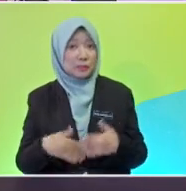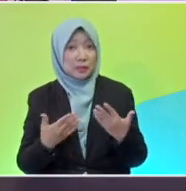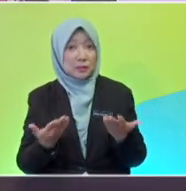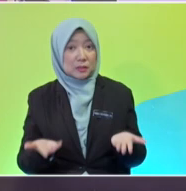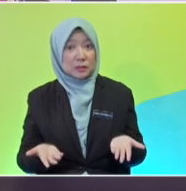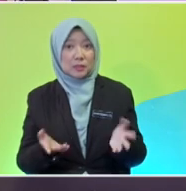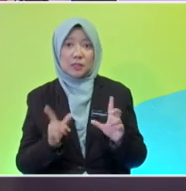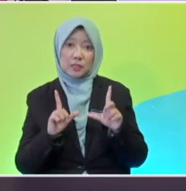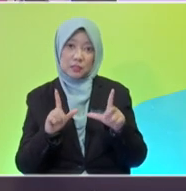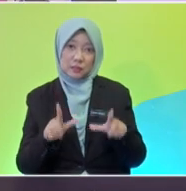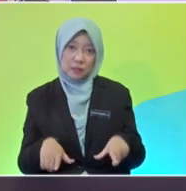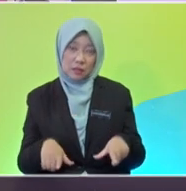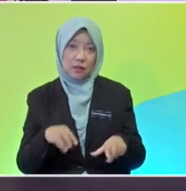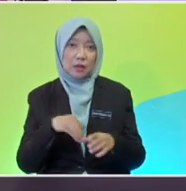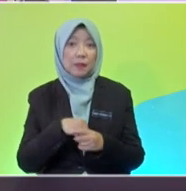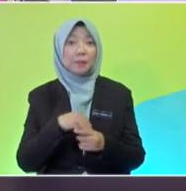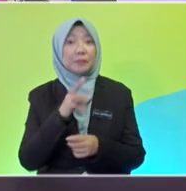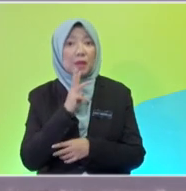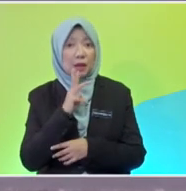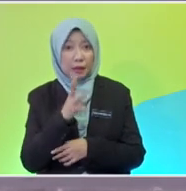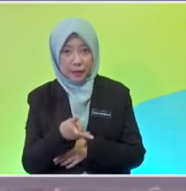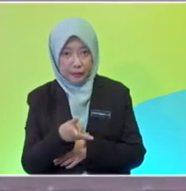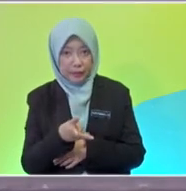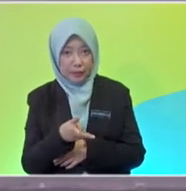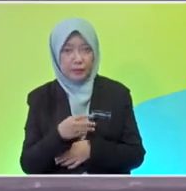beras kawan kita tengok sama-sama